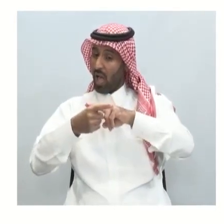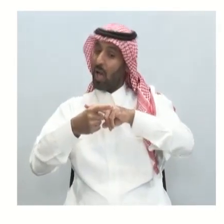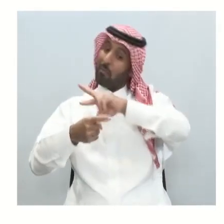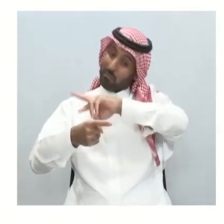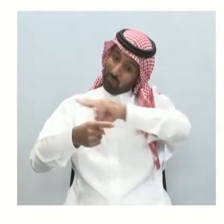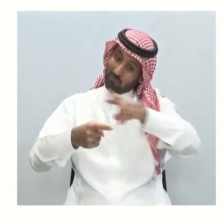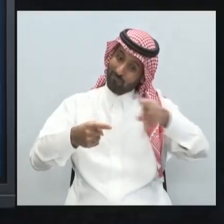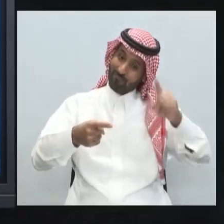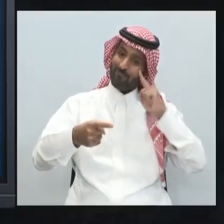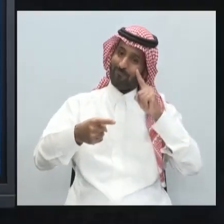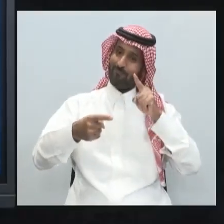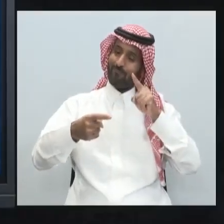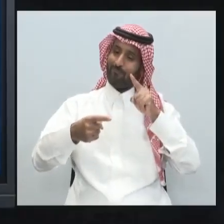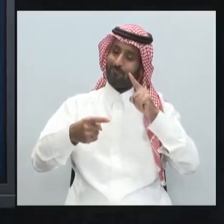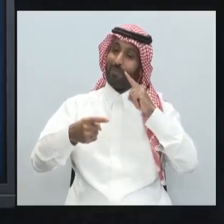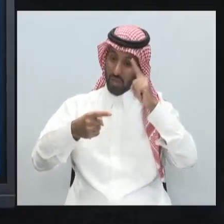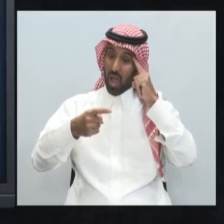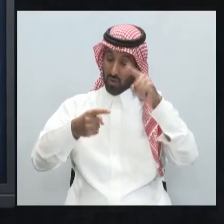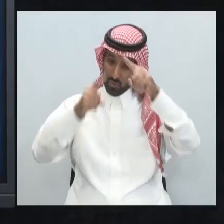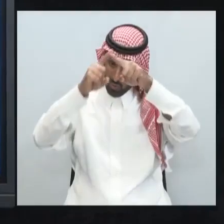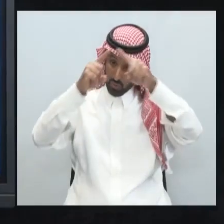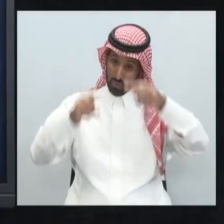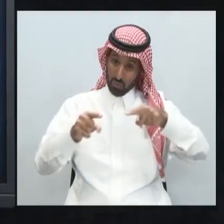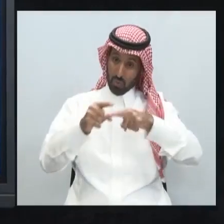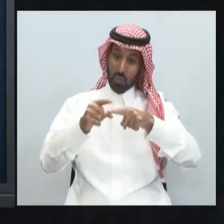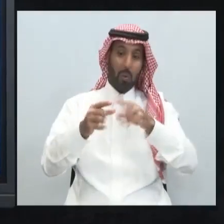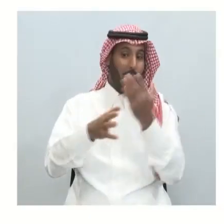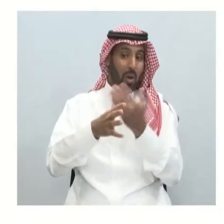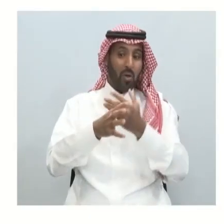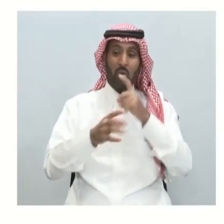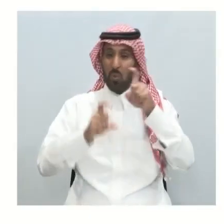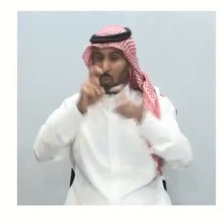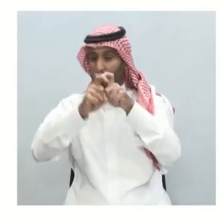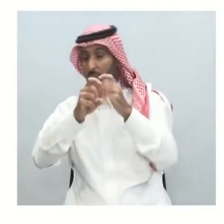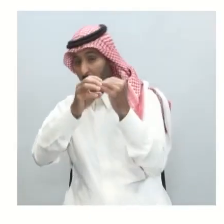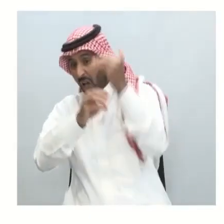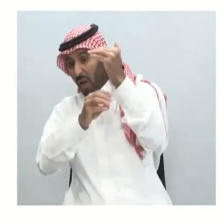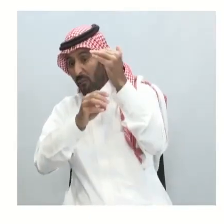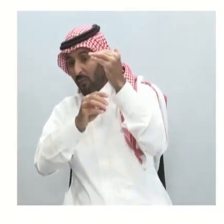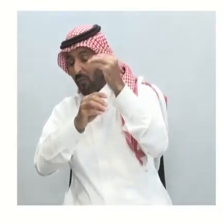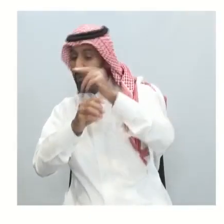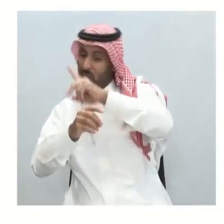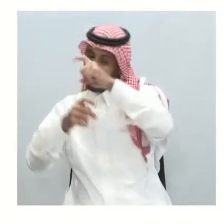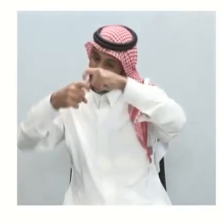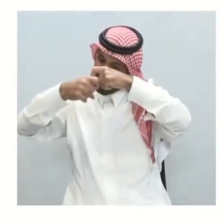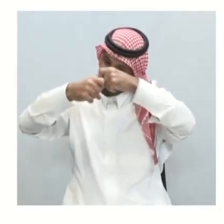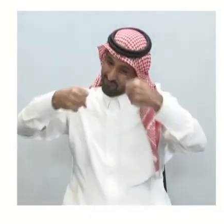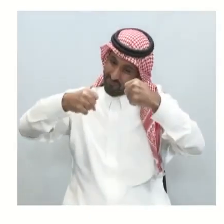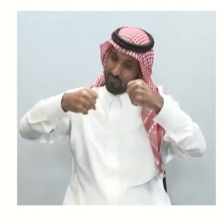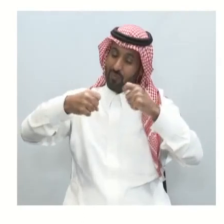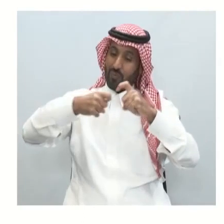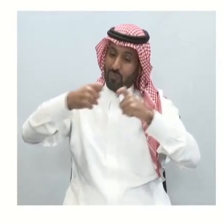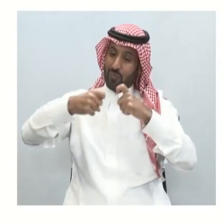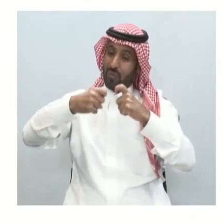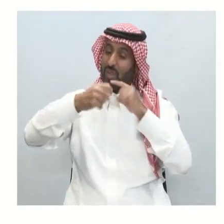قطبي شكله مثلث هر بسبب ازواج الالكترونات في الاعلى غير مرتبطه هذه الازواج